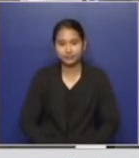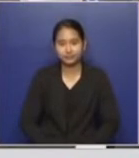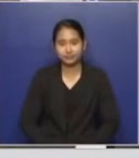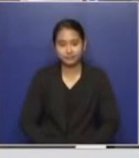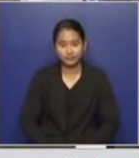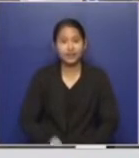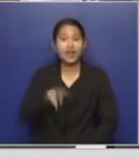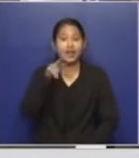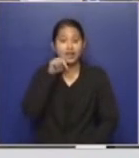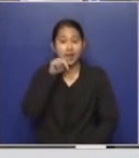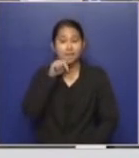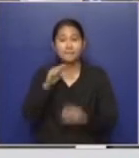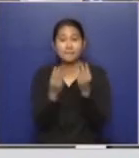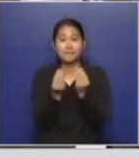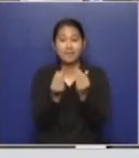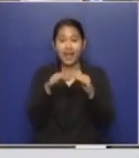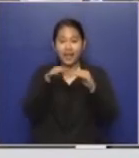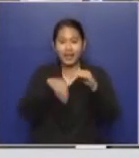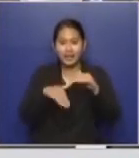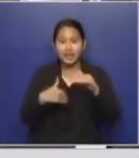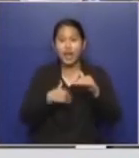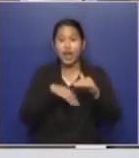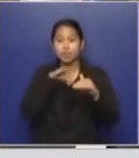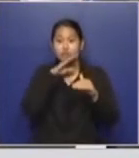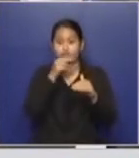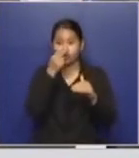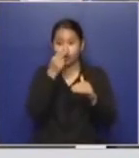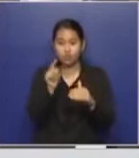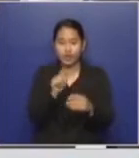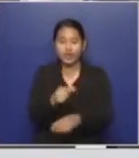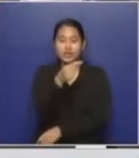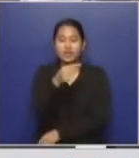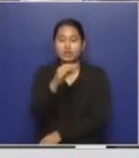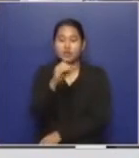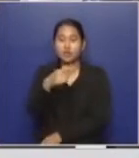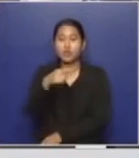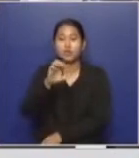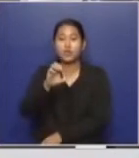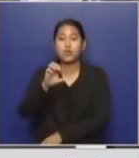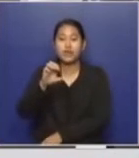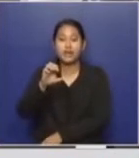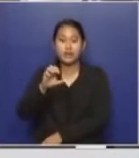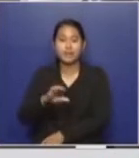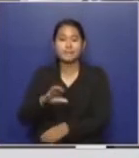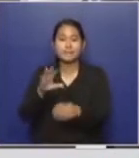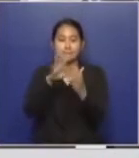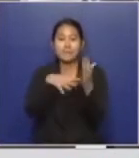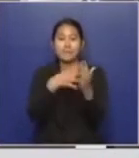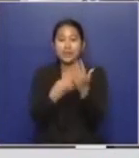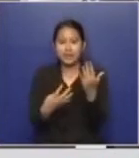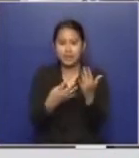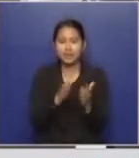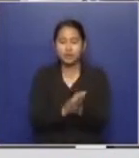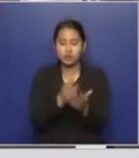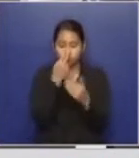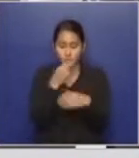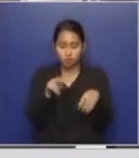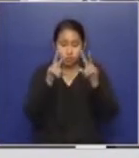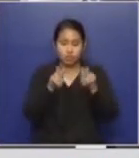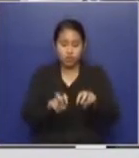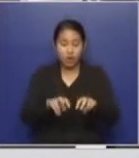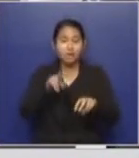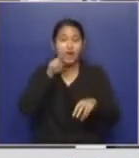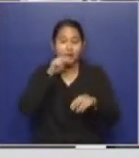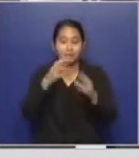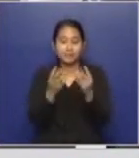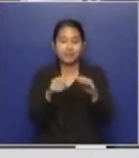น้ำบาดาลในประเทศไทยถ้าดูตาม Google Map ท่านประธานที่เคารพครับน้ำบาดาลที่เขาตรวจสอบกันแล้วต